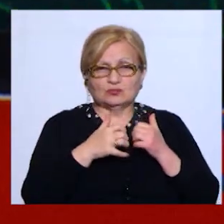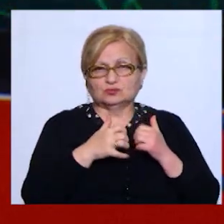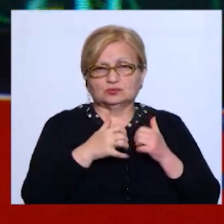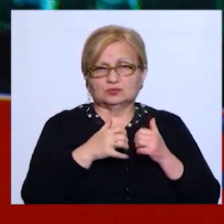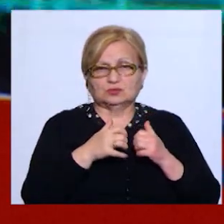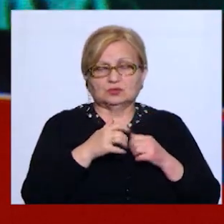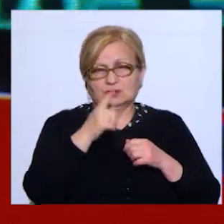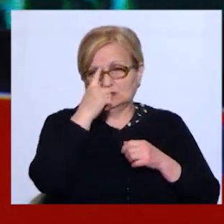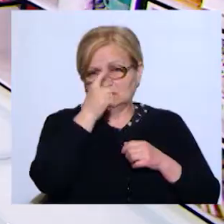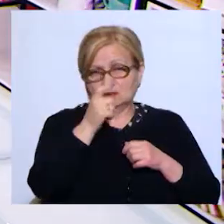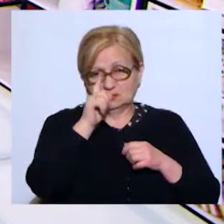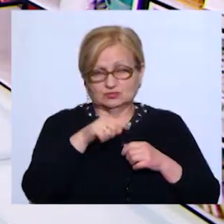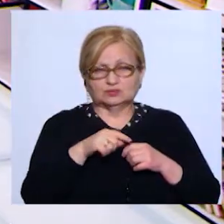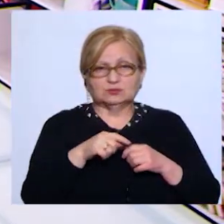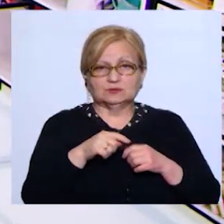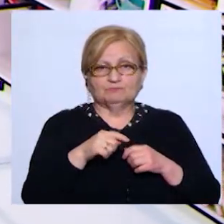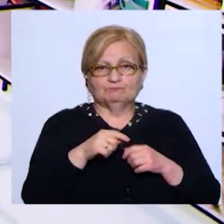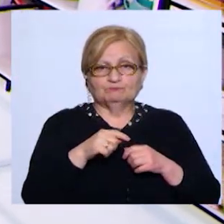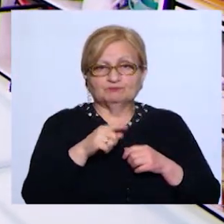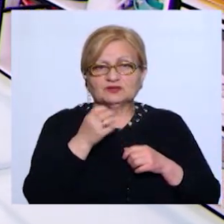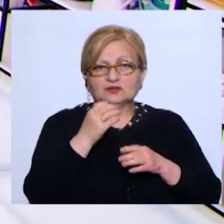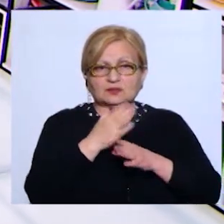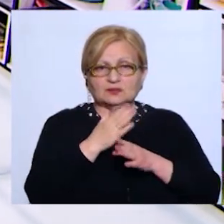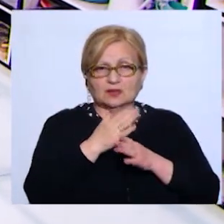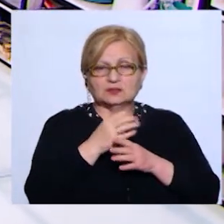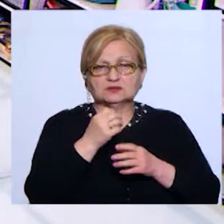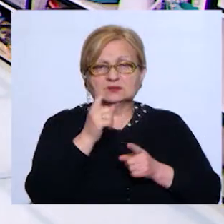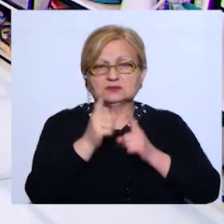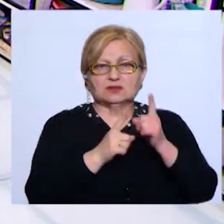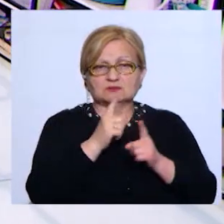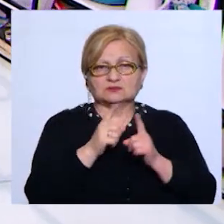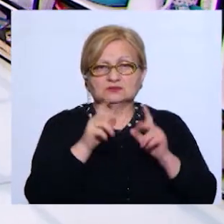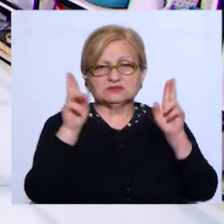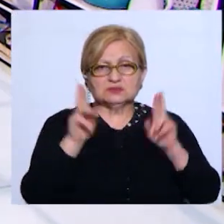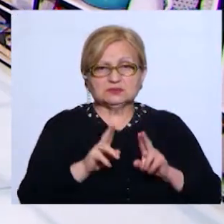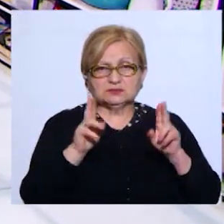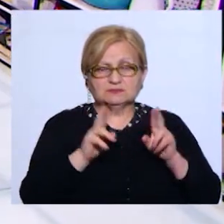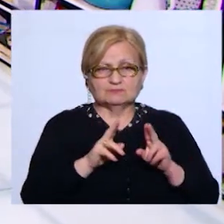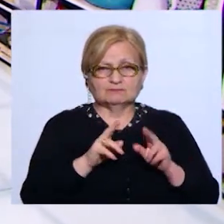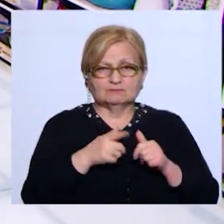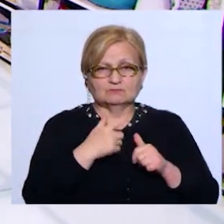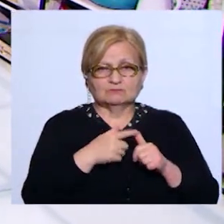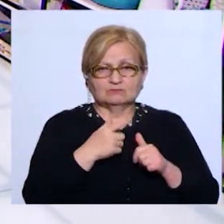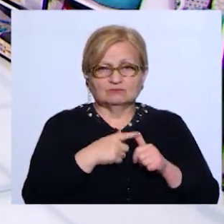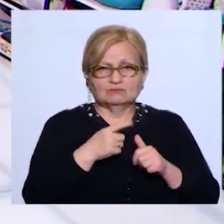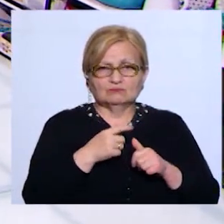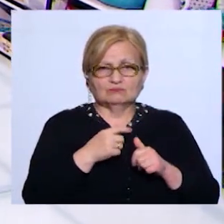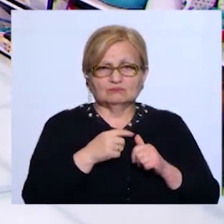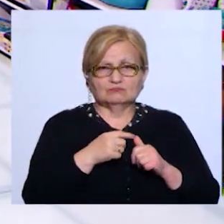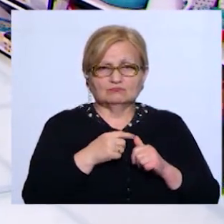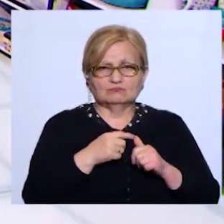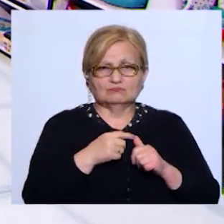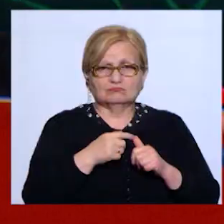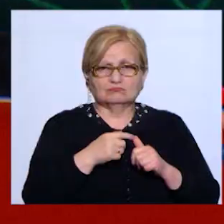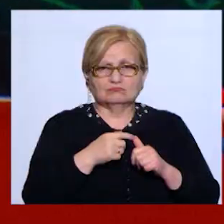ეს მინდოდა დაგემახსოვრებინათ. კიდევ არის ესეთი მონაცემების დამუშავების წესი, რომელსაც ქვია box and whistle plot ინგლისურად,